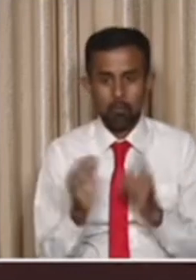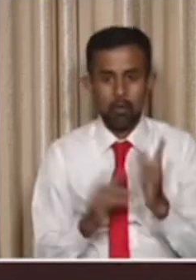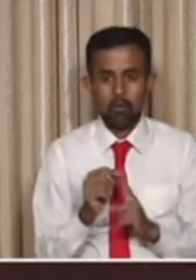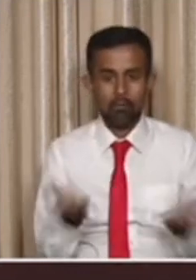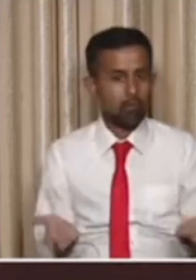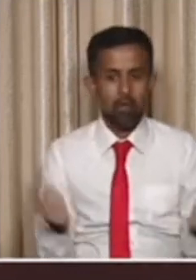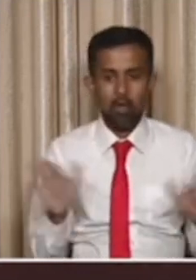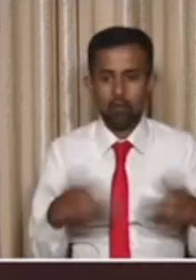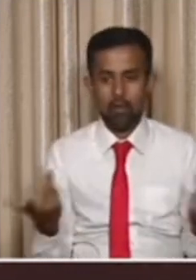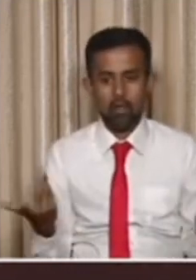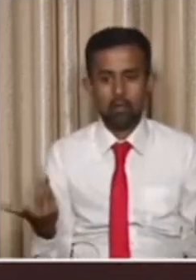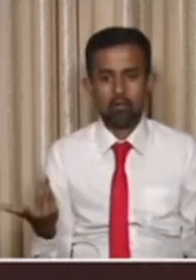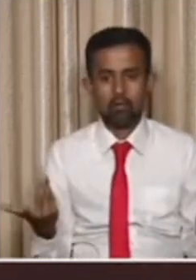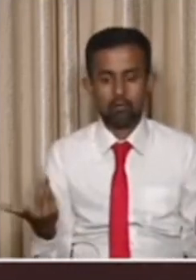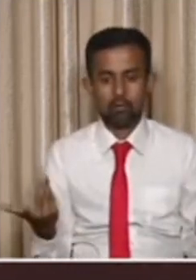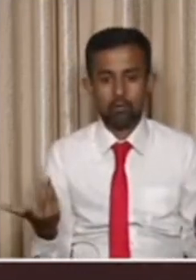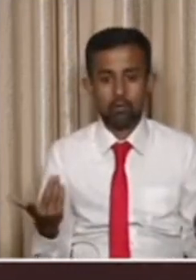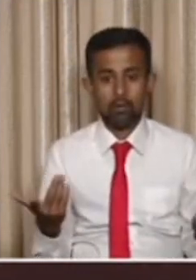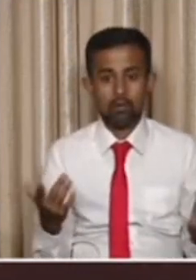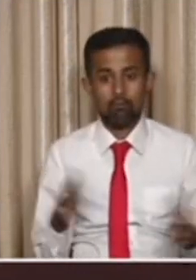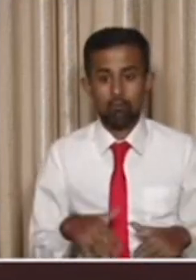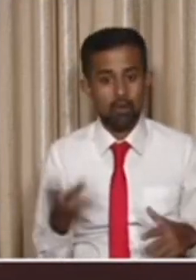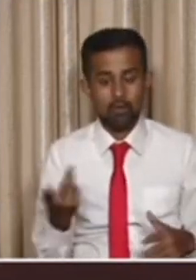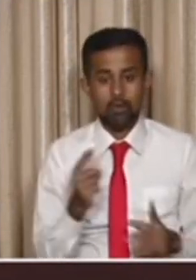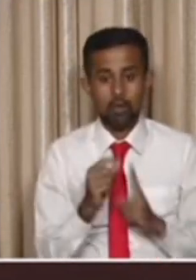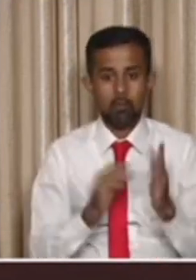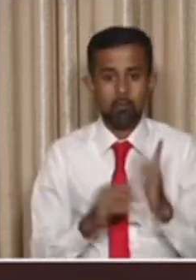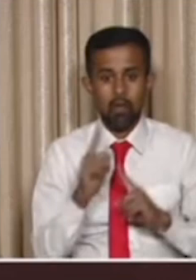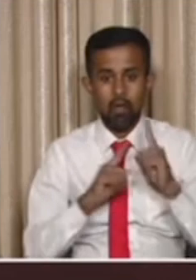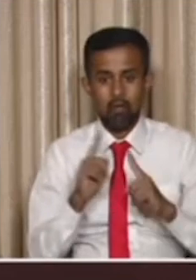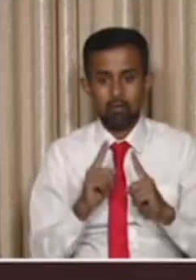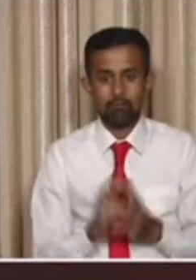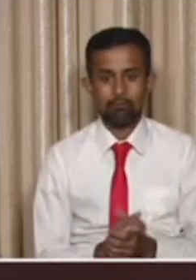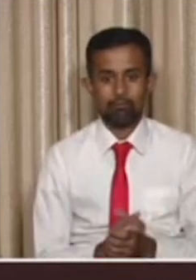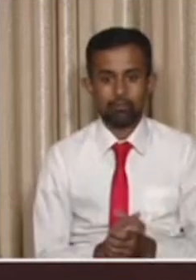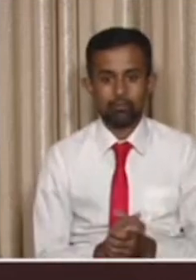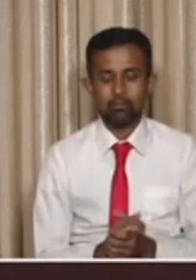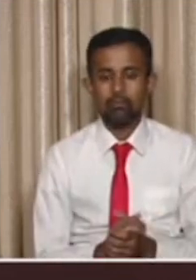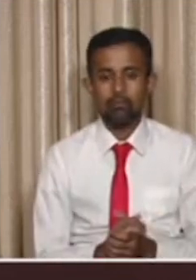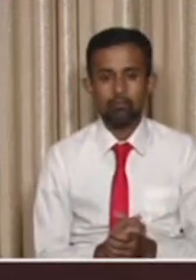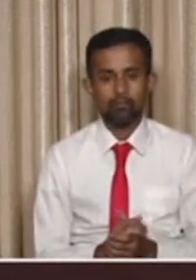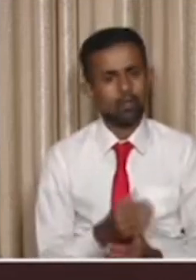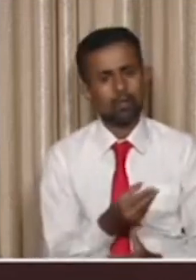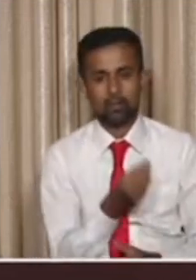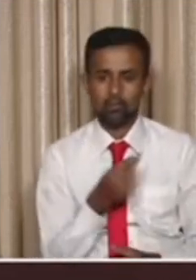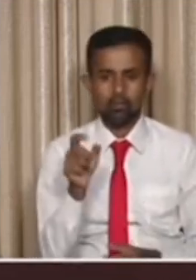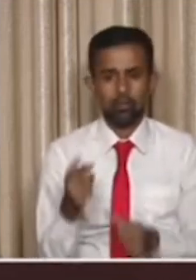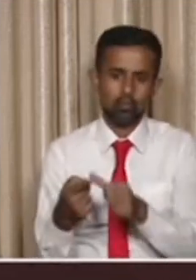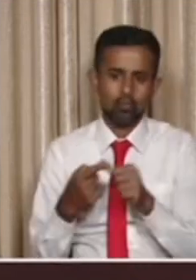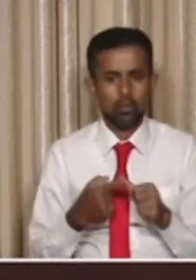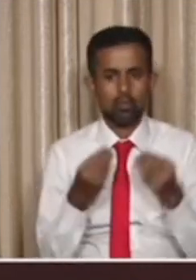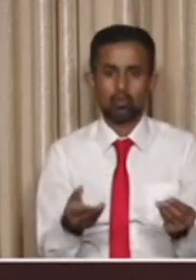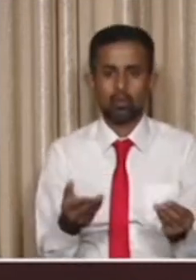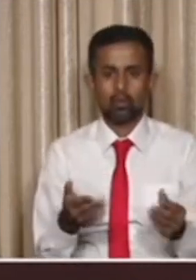ini. Eh sabab ini ti awastawa ti mantu itu ek sambandu kata kerana. Nenek. Sadaja. Ikut tu mana dipat kerana. Bukan tu mana utarat dini.